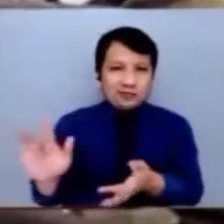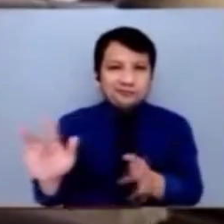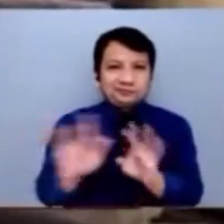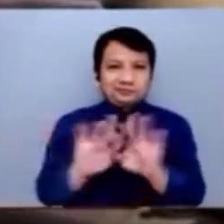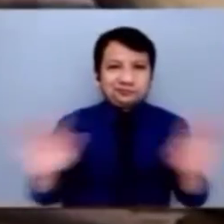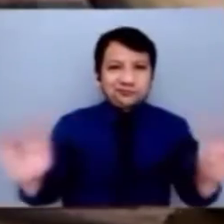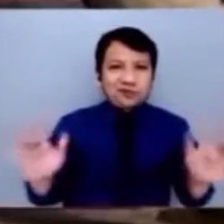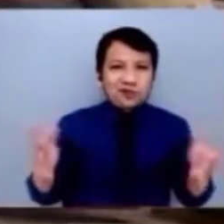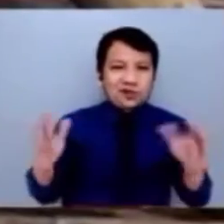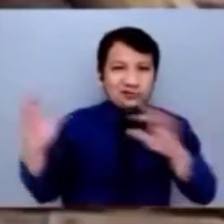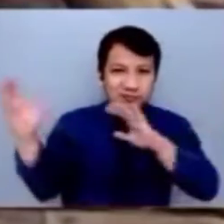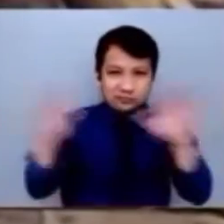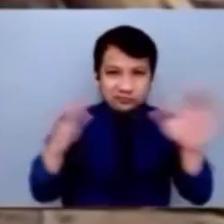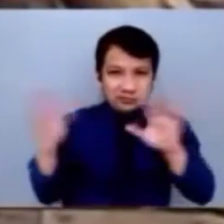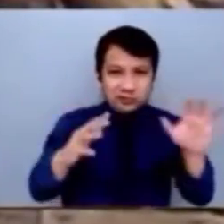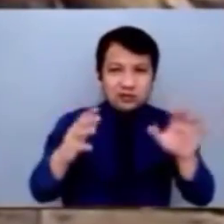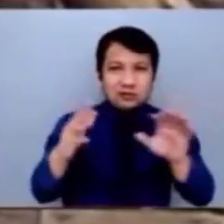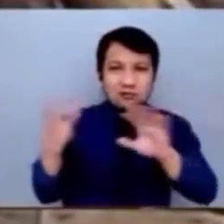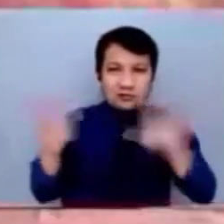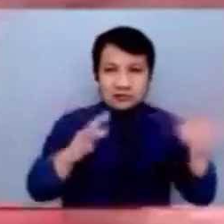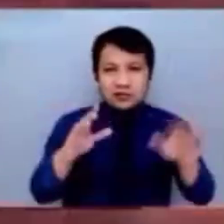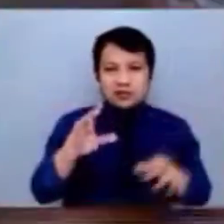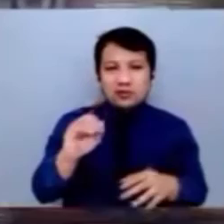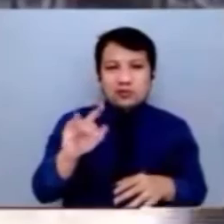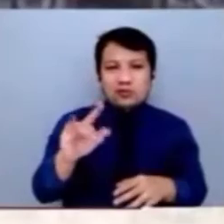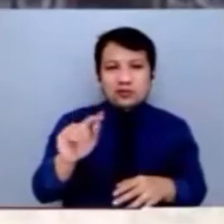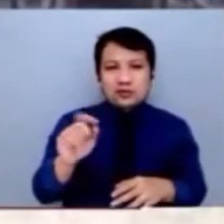ma-wash out dahil sa bagyong Odette.